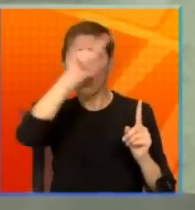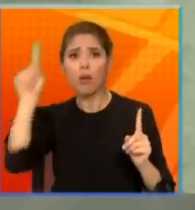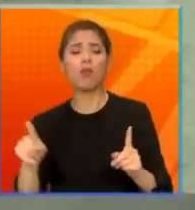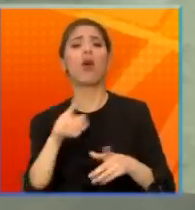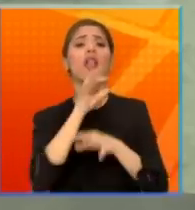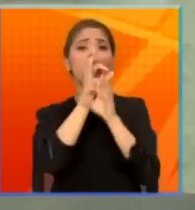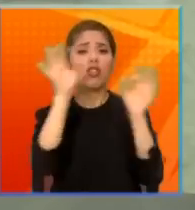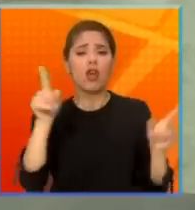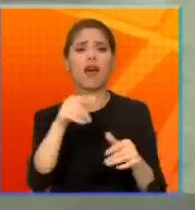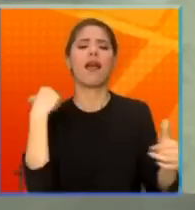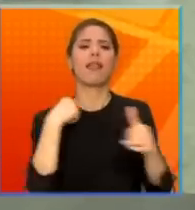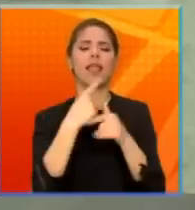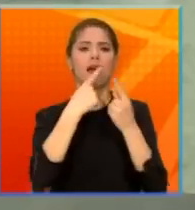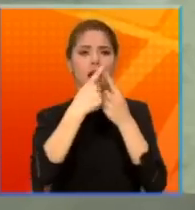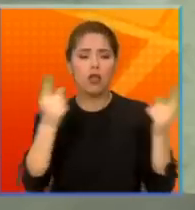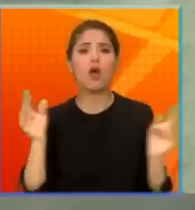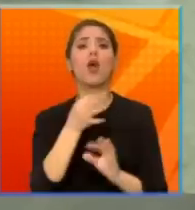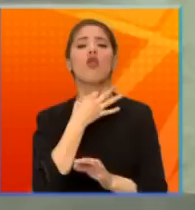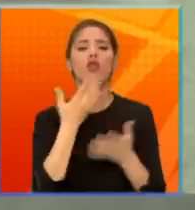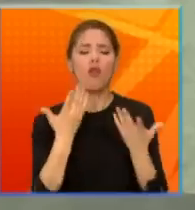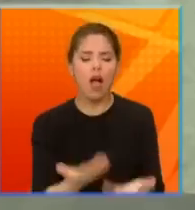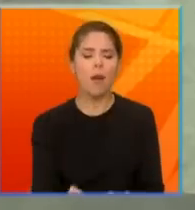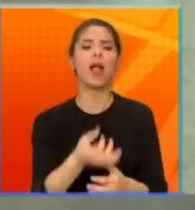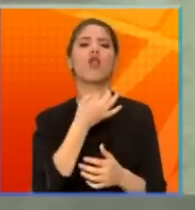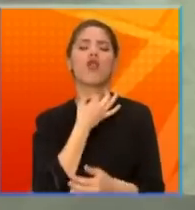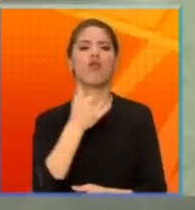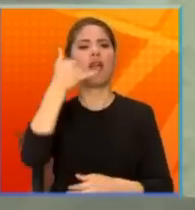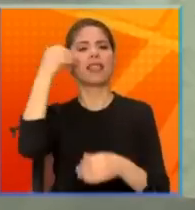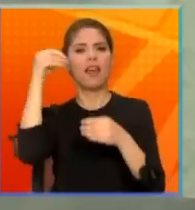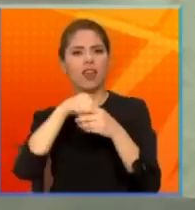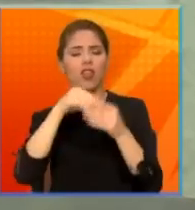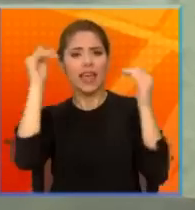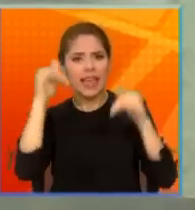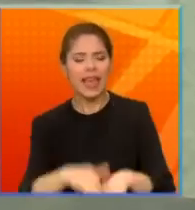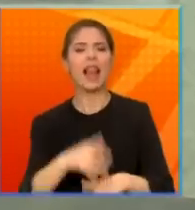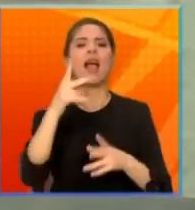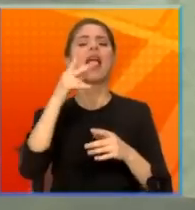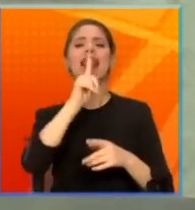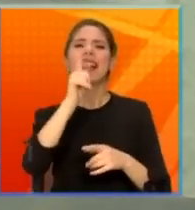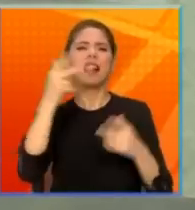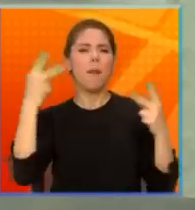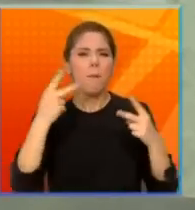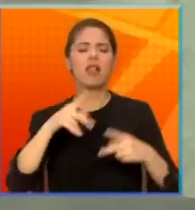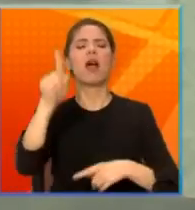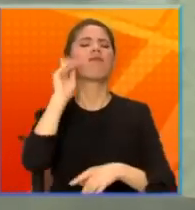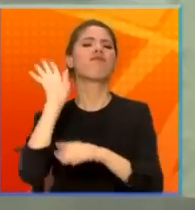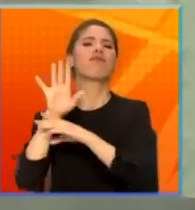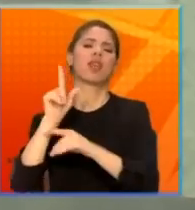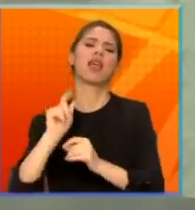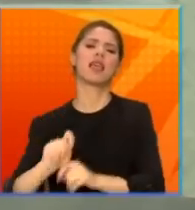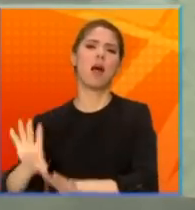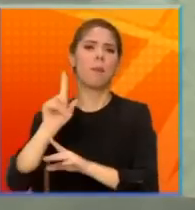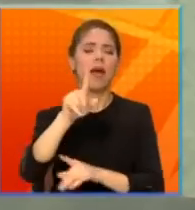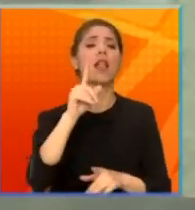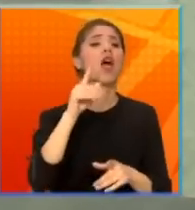yaptığımız çağrıyı biz de tekrar edelim. Lütfen ama lütfen cep telefonlarınıza gelen sesli mesajlara kulak asmayın.